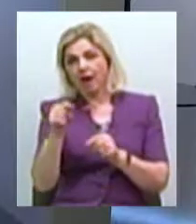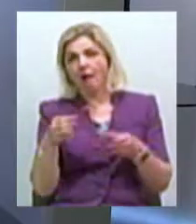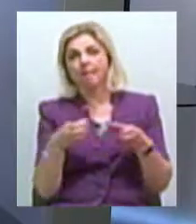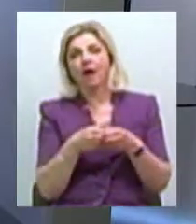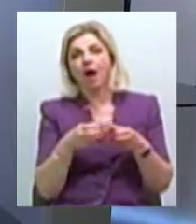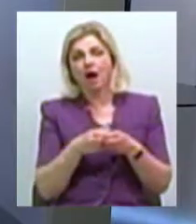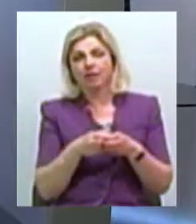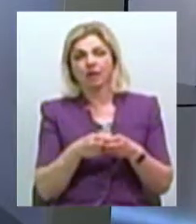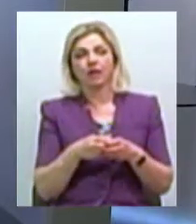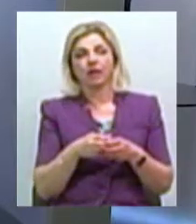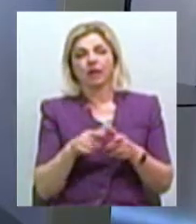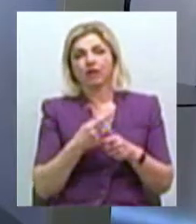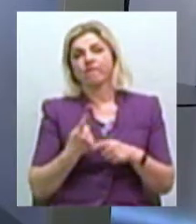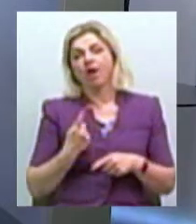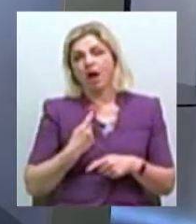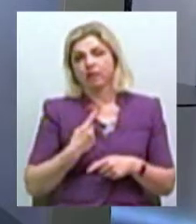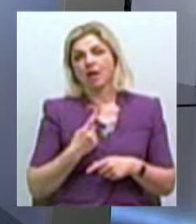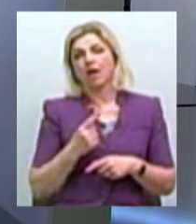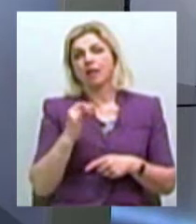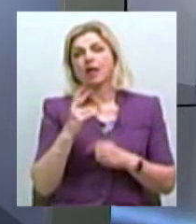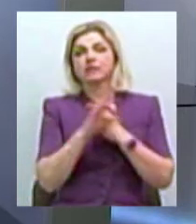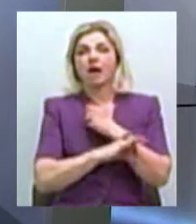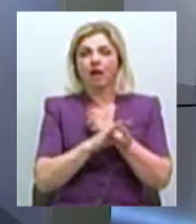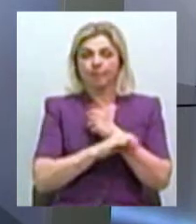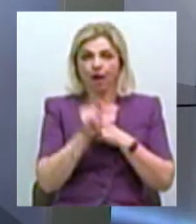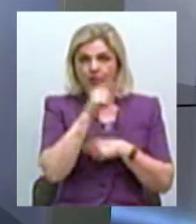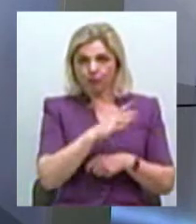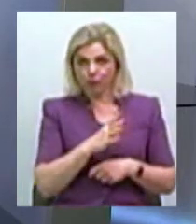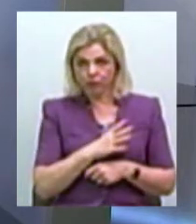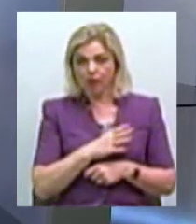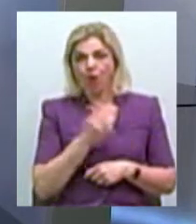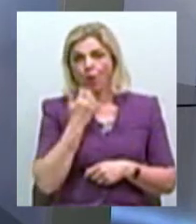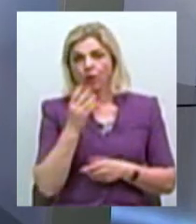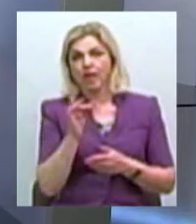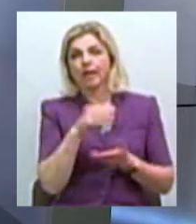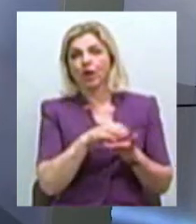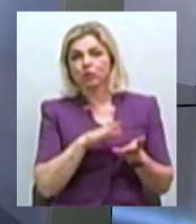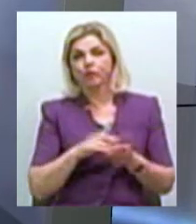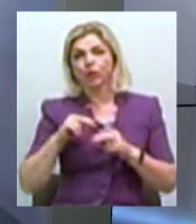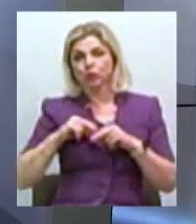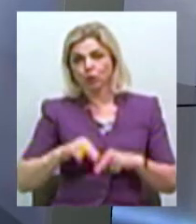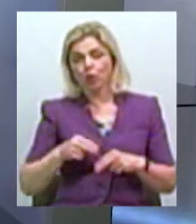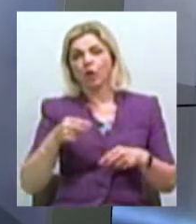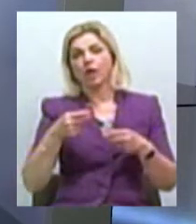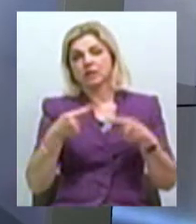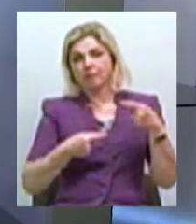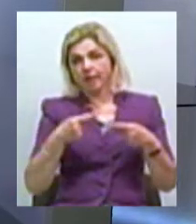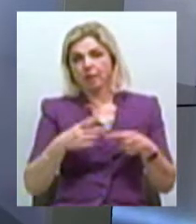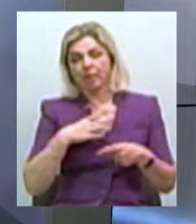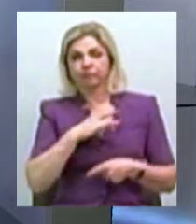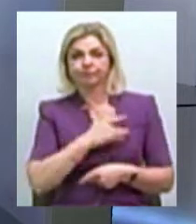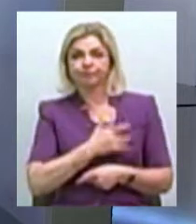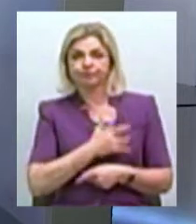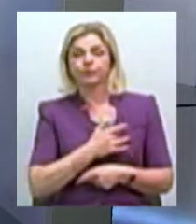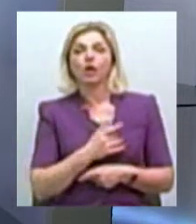бригада чи вахта, потім на Закарпатті були, і коли ми реєстрували колективний трудовий спір, виникли сумніви щодо